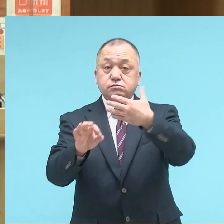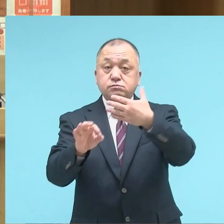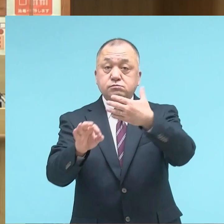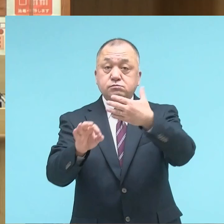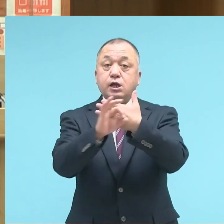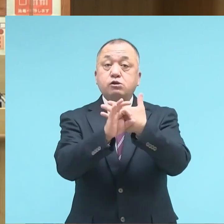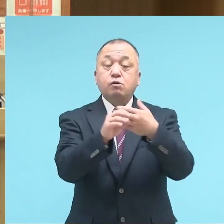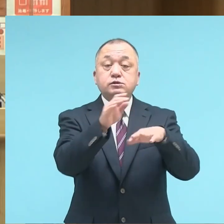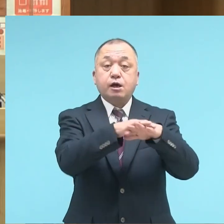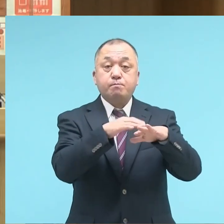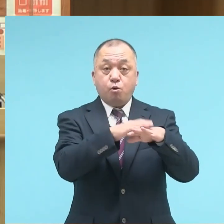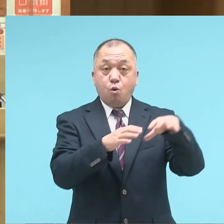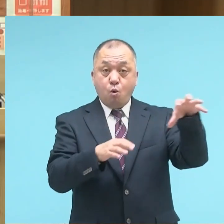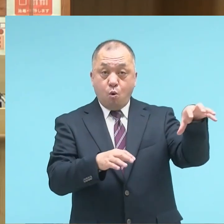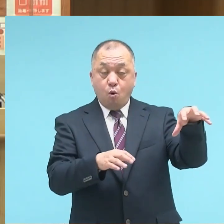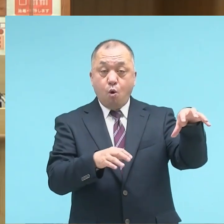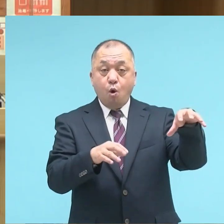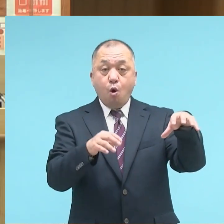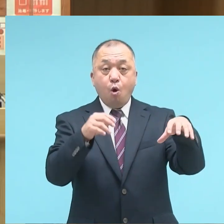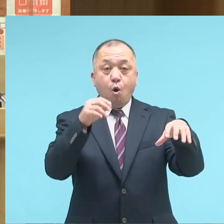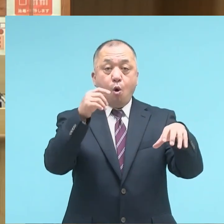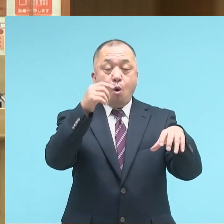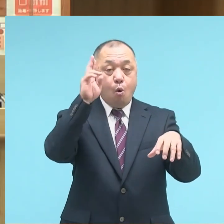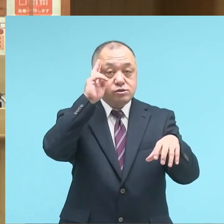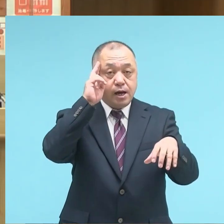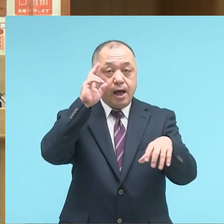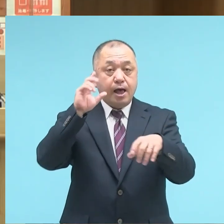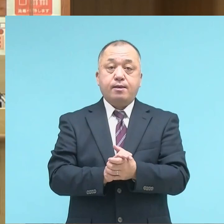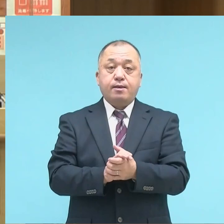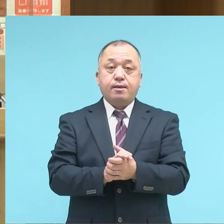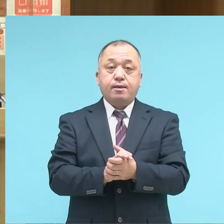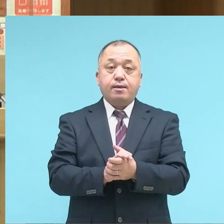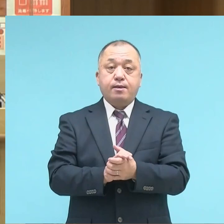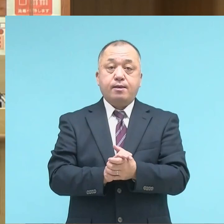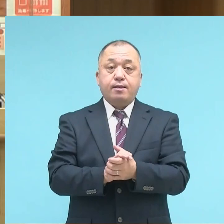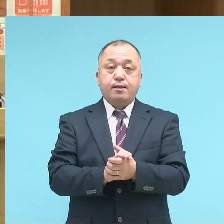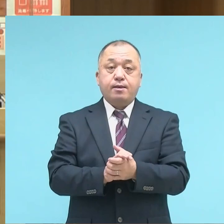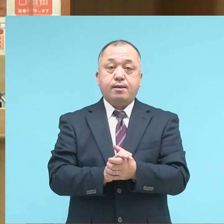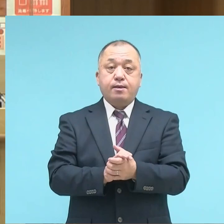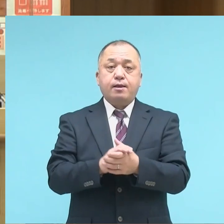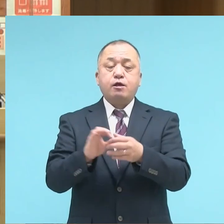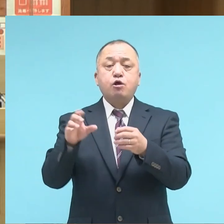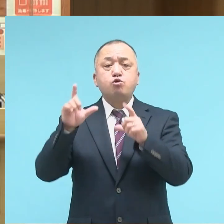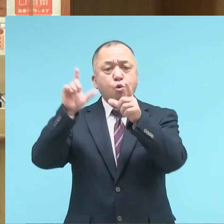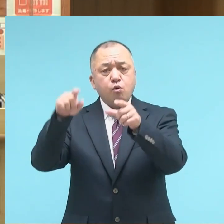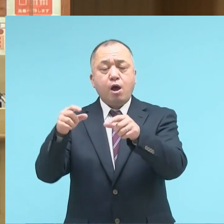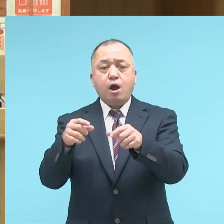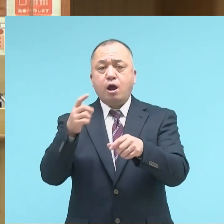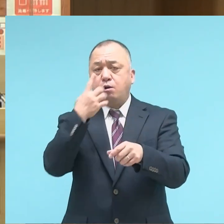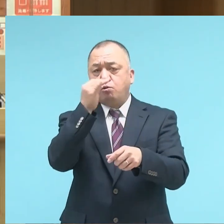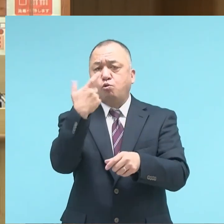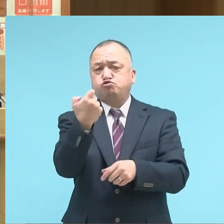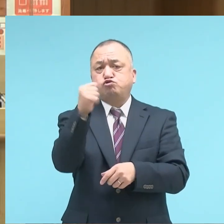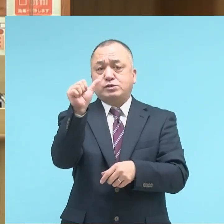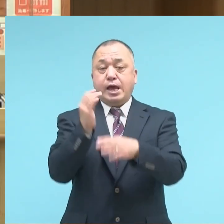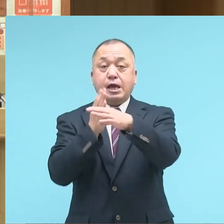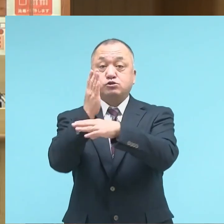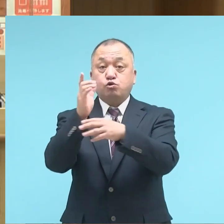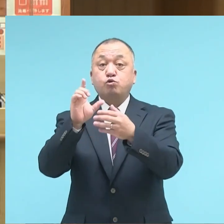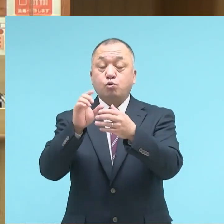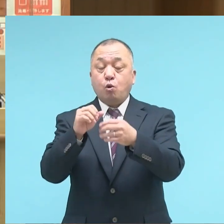今札幌、大阪、東京とかで、例えば東京は65歳以上基礎疾患で